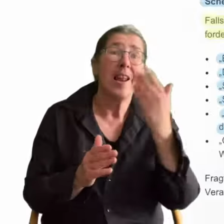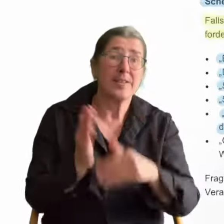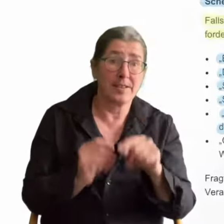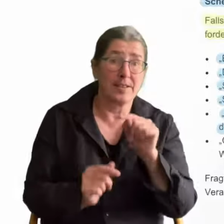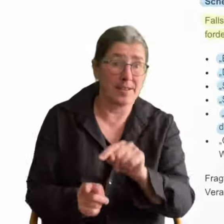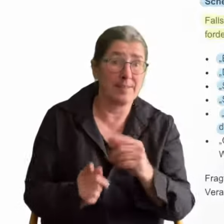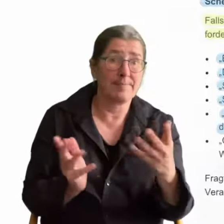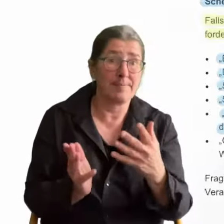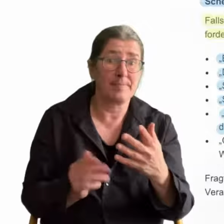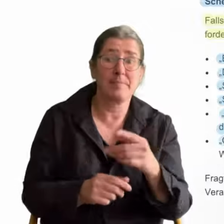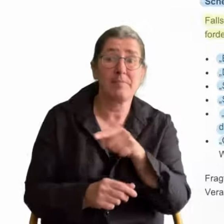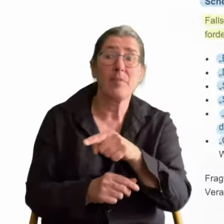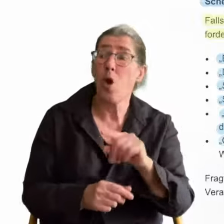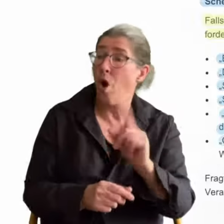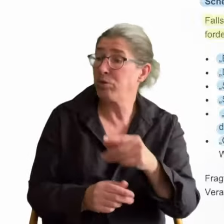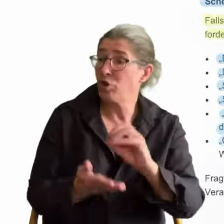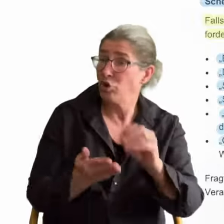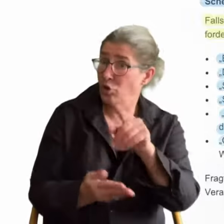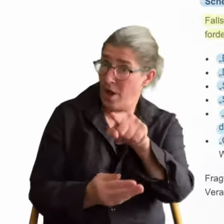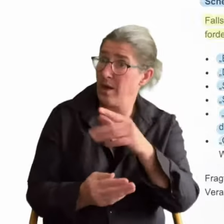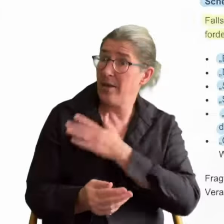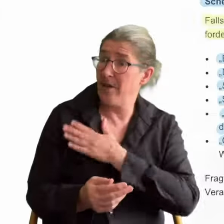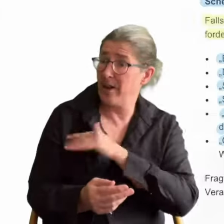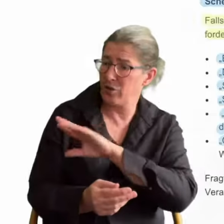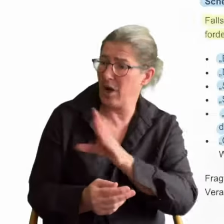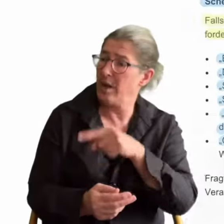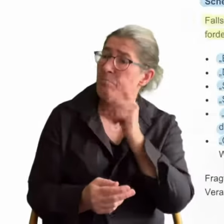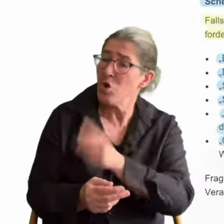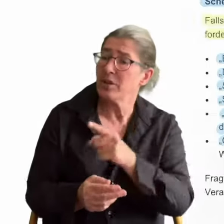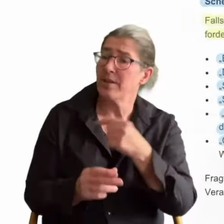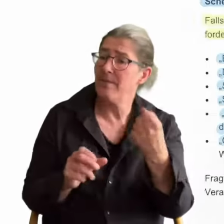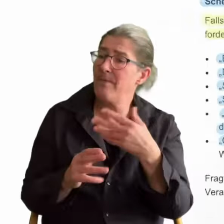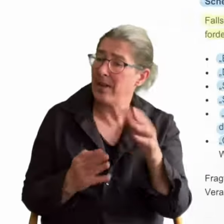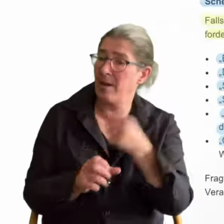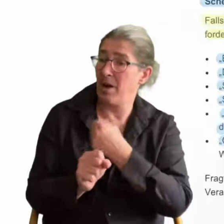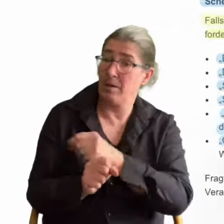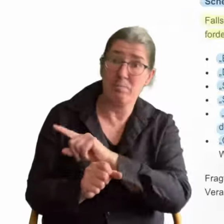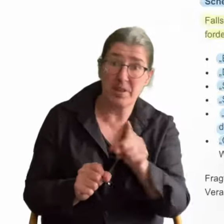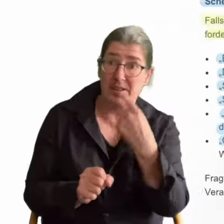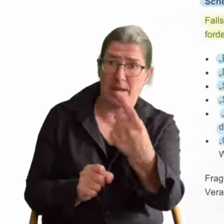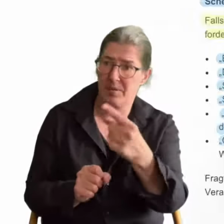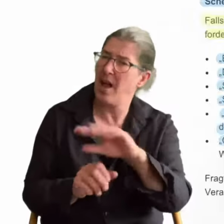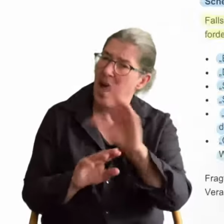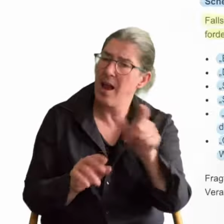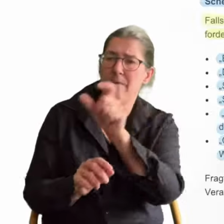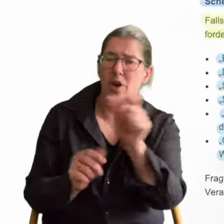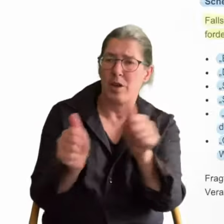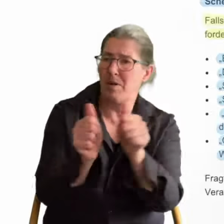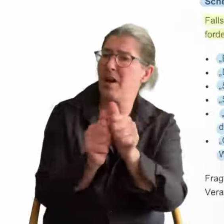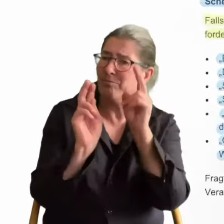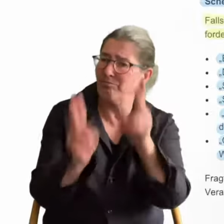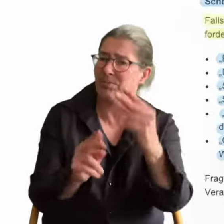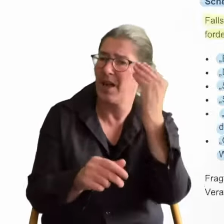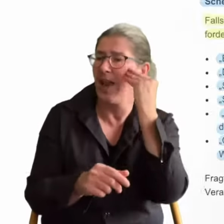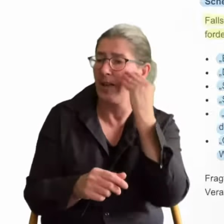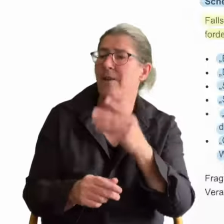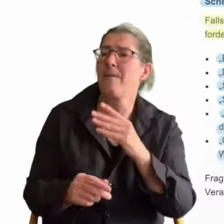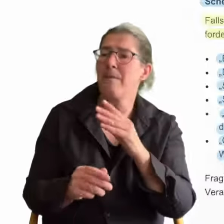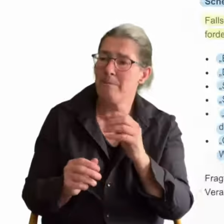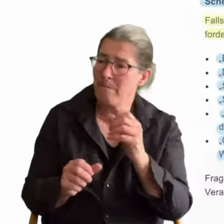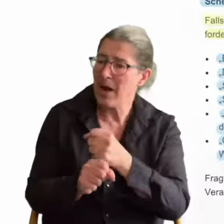gab es noch eine stufe ob es dem schüler gefällt oder nicht sie müssen weiter machen bis er alle wörter paar korrekt gelernt hat also